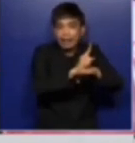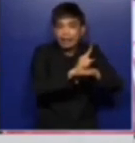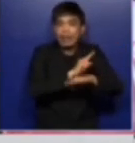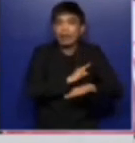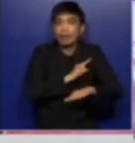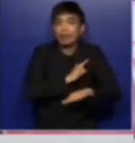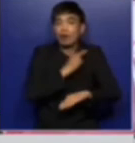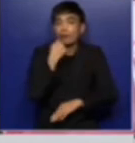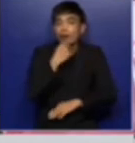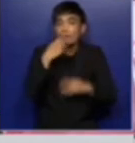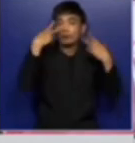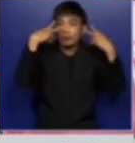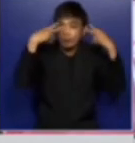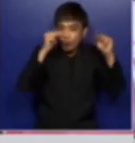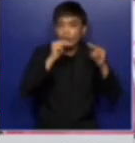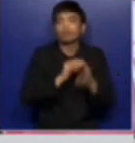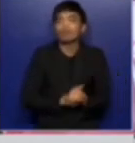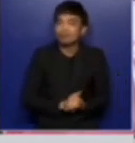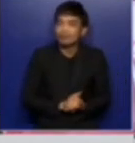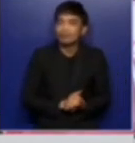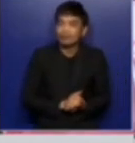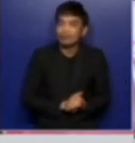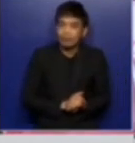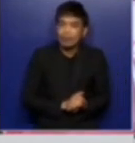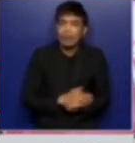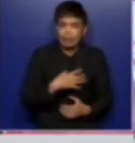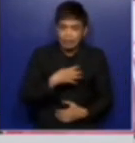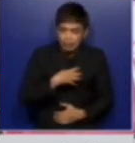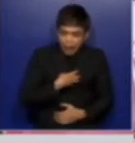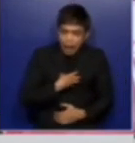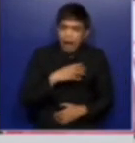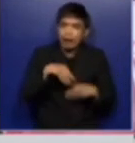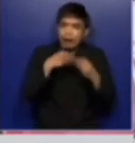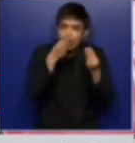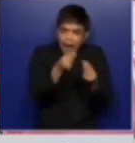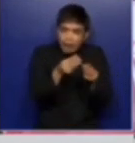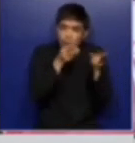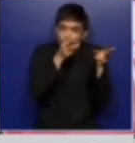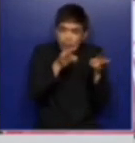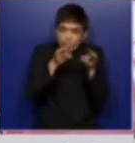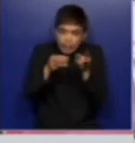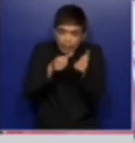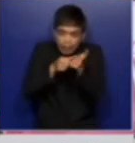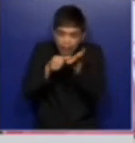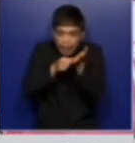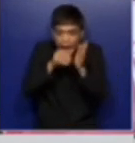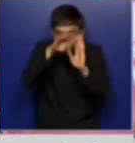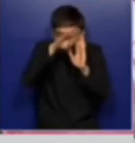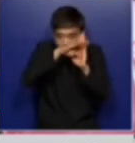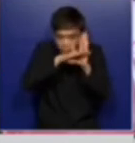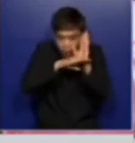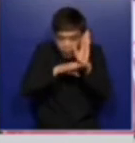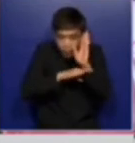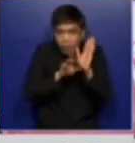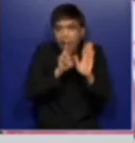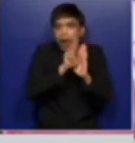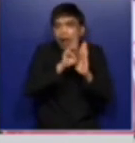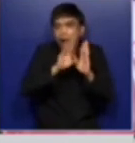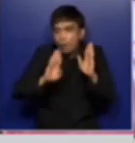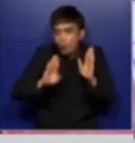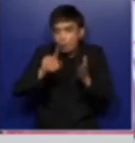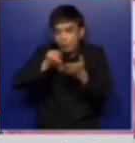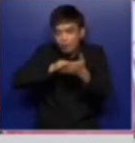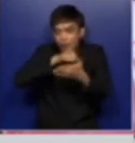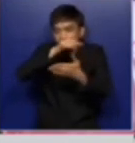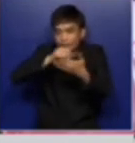ายกรัฐมนตรีให้มีไทม์ไลน์ที่ชัดเจนในการแก้ระบบการเลือกตั้ง